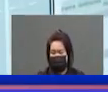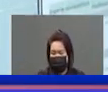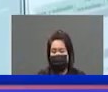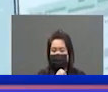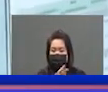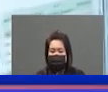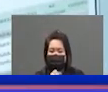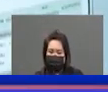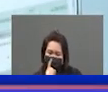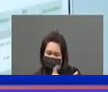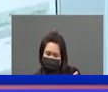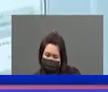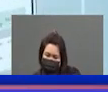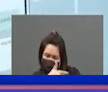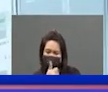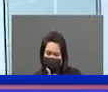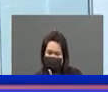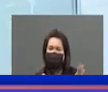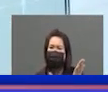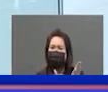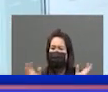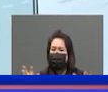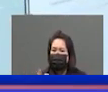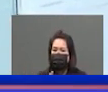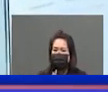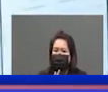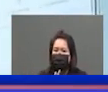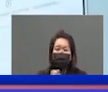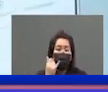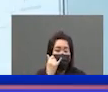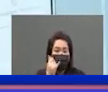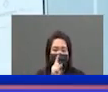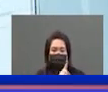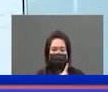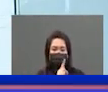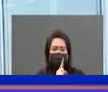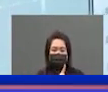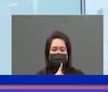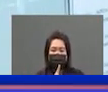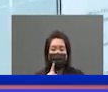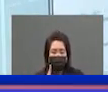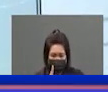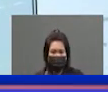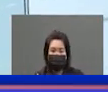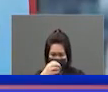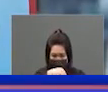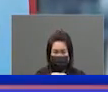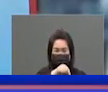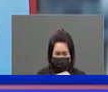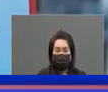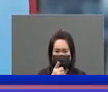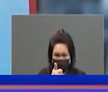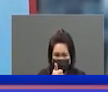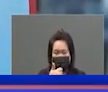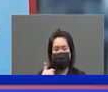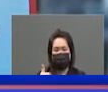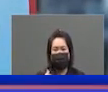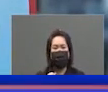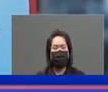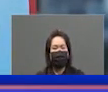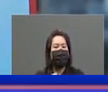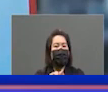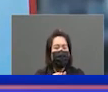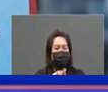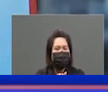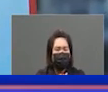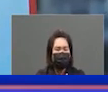พื่อต่อไปก็จะใช้แอปทางรัฐเนี่ยเป็นแอปพลิเคชันที่จะให้ภาคประชาชน67ล้านคนเนี่ยนะครับที่จะต้อง